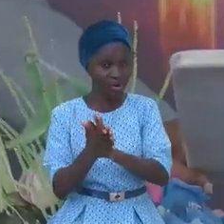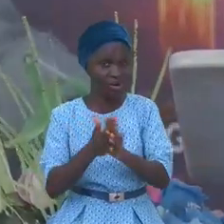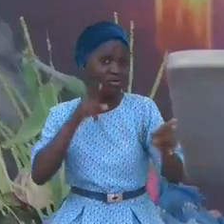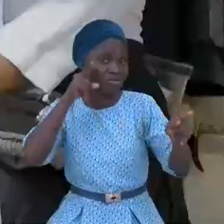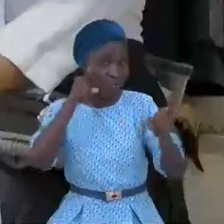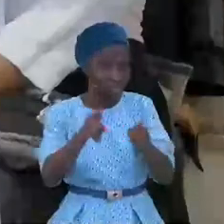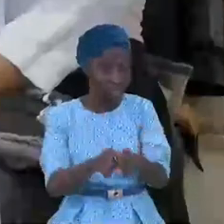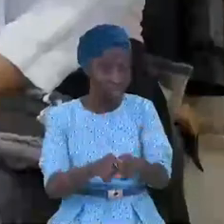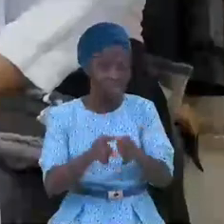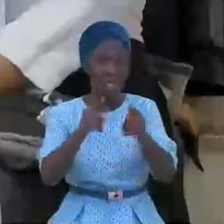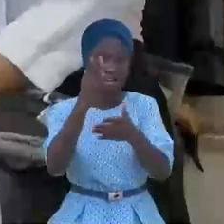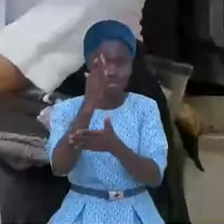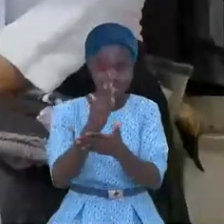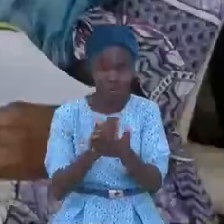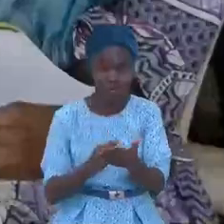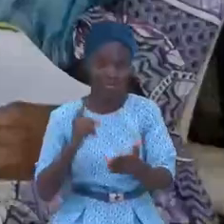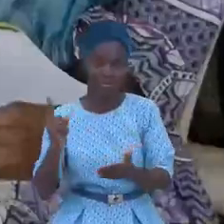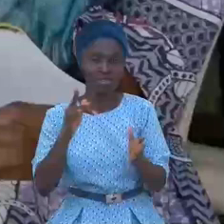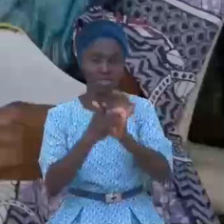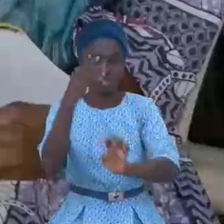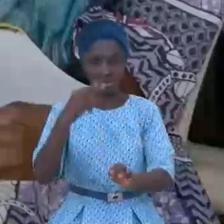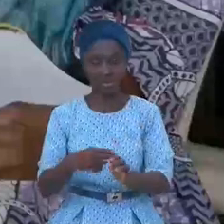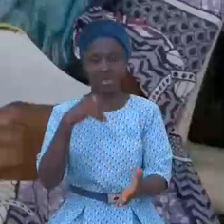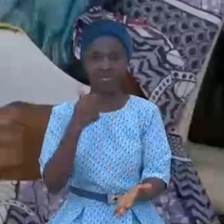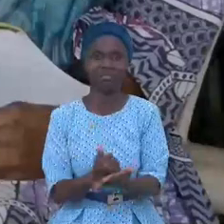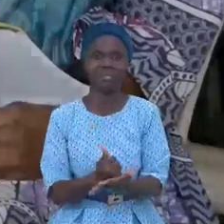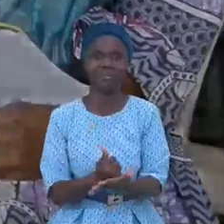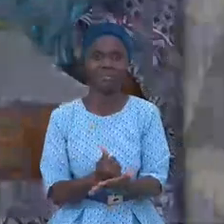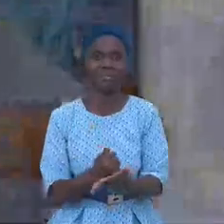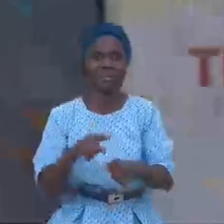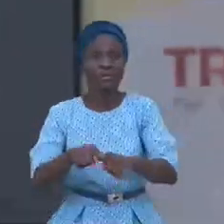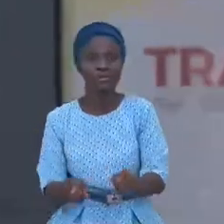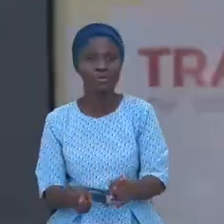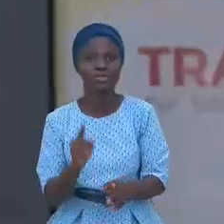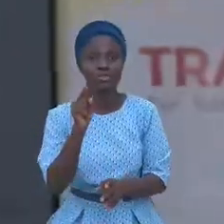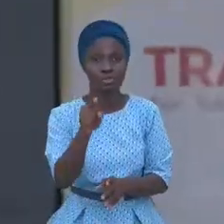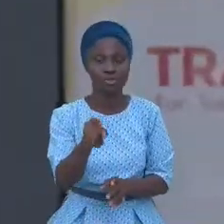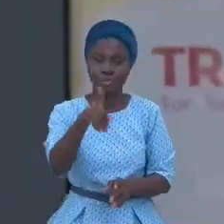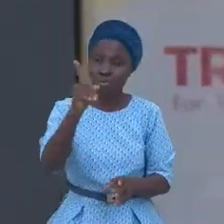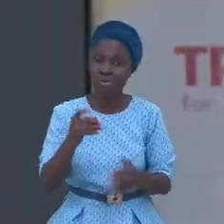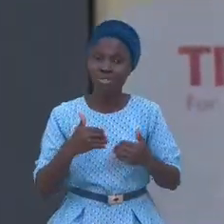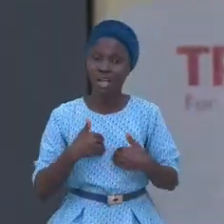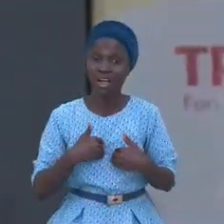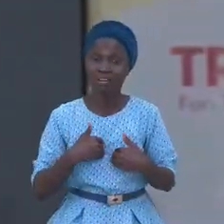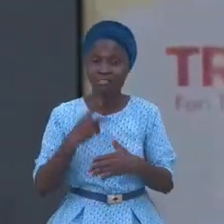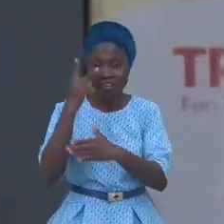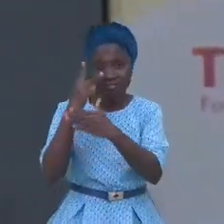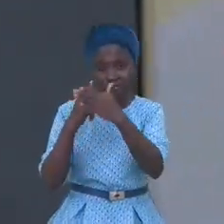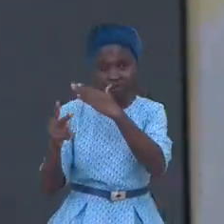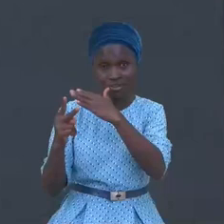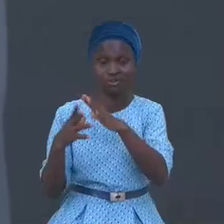nom de Jésus. Mais tu dois avoir la vision. La